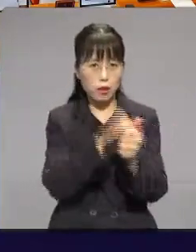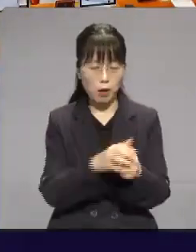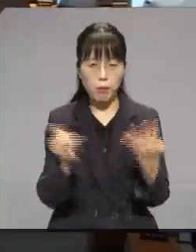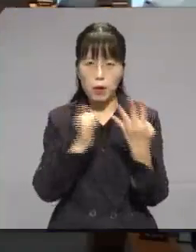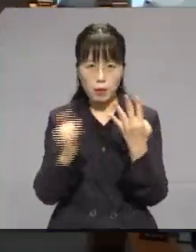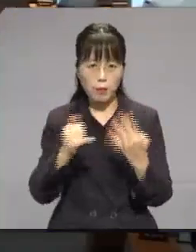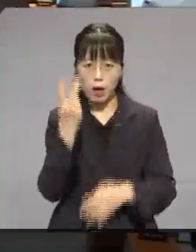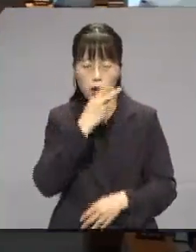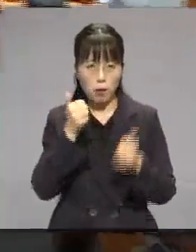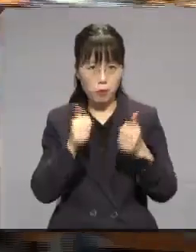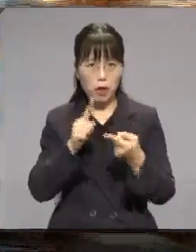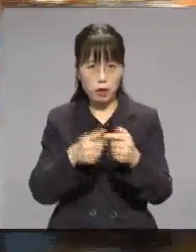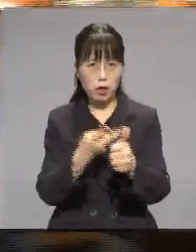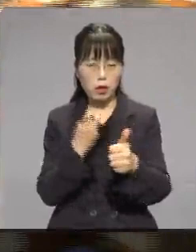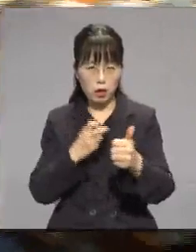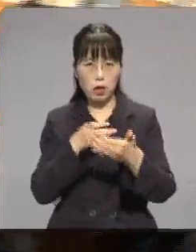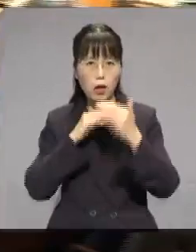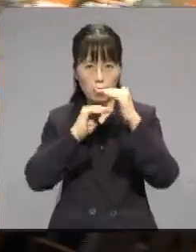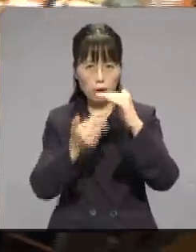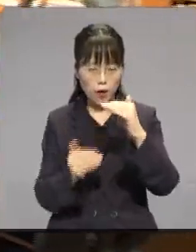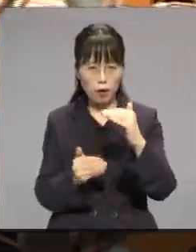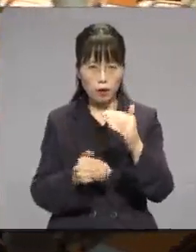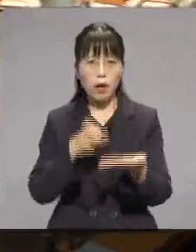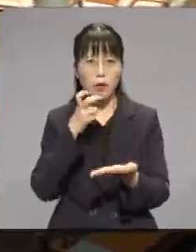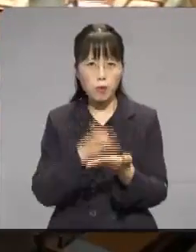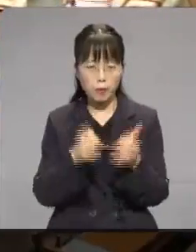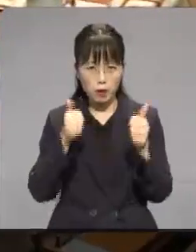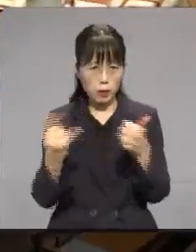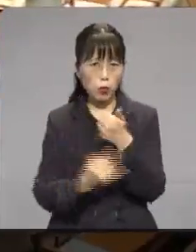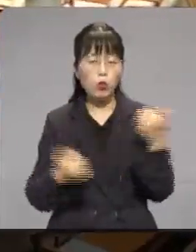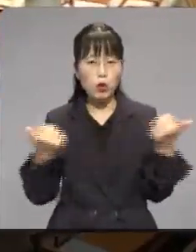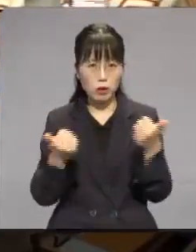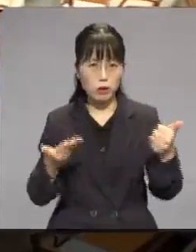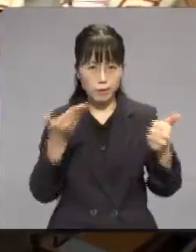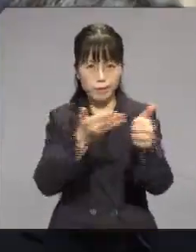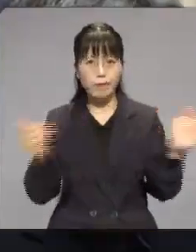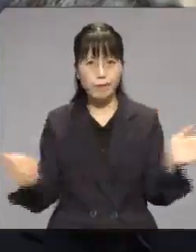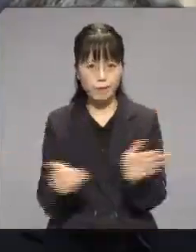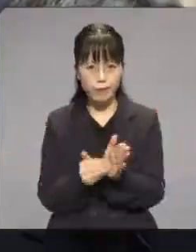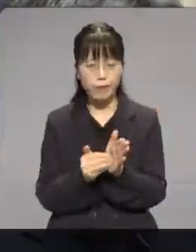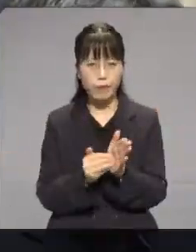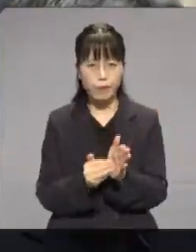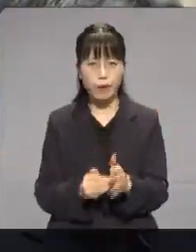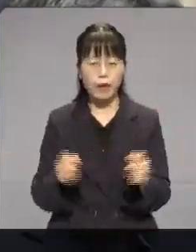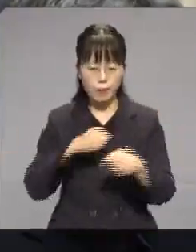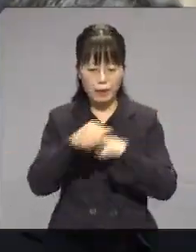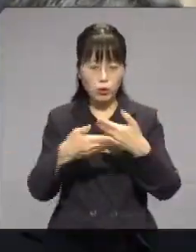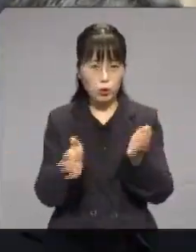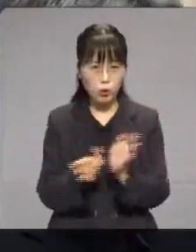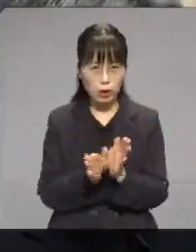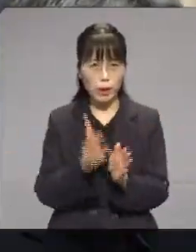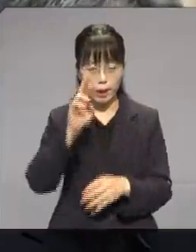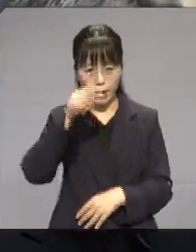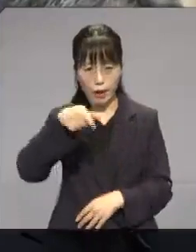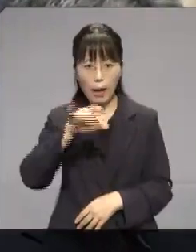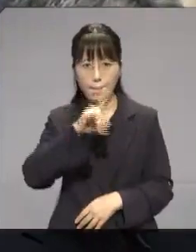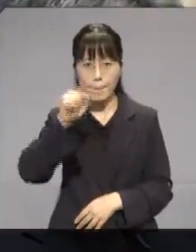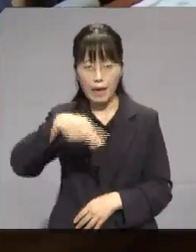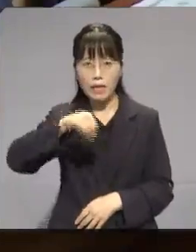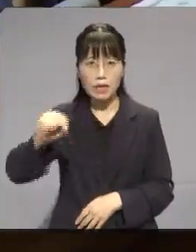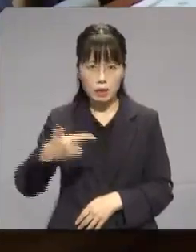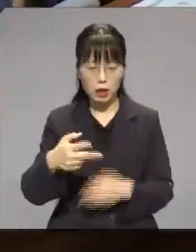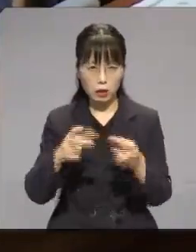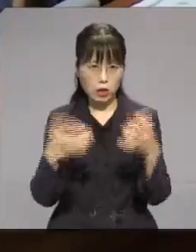네명의 검사에 대한 탄핵 소추안을 법제 사법 위원회로 회부했다 강백신 수원지검